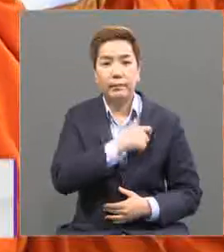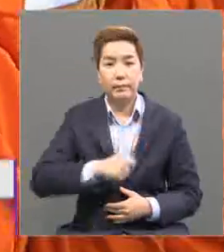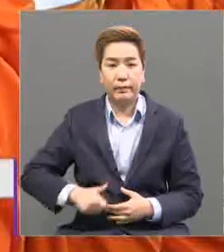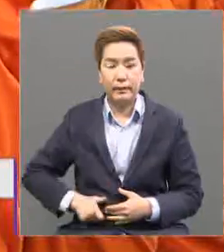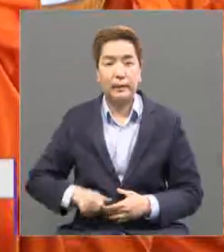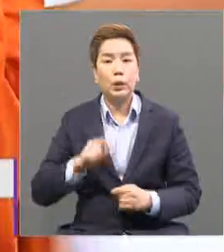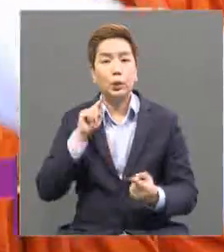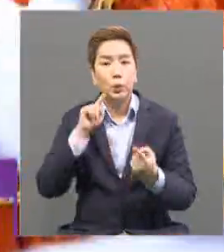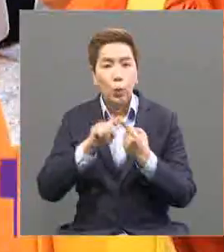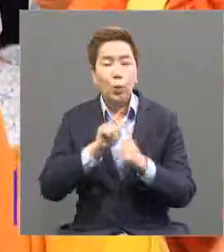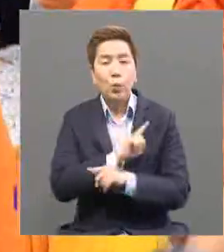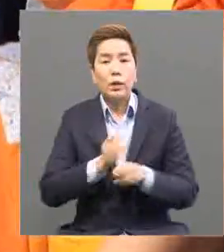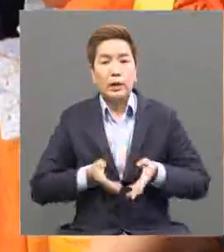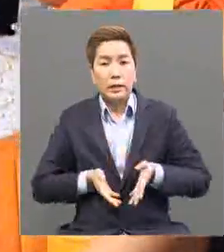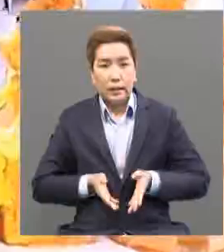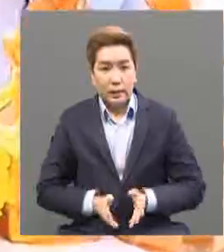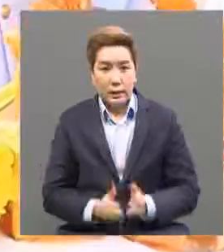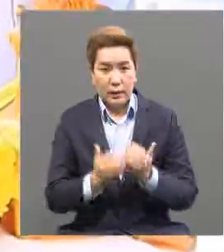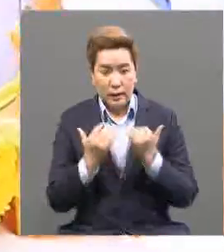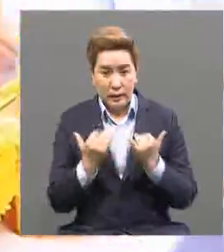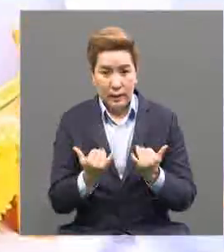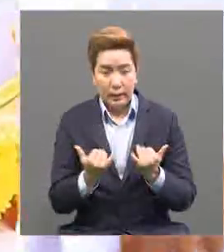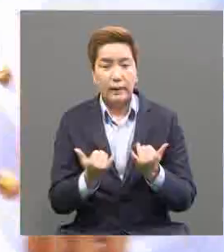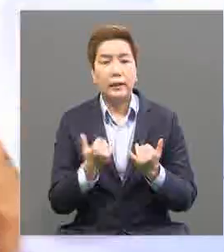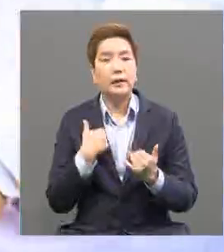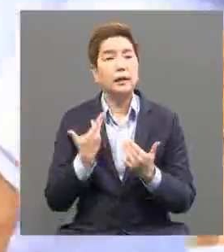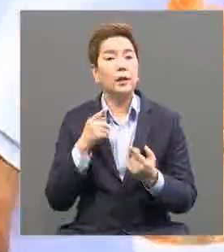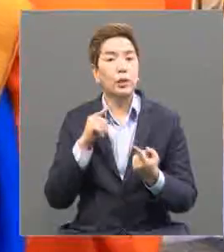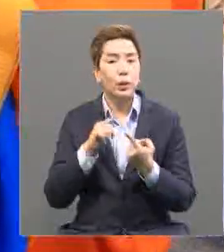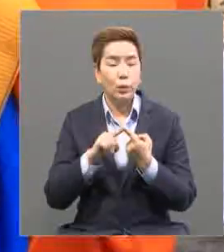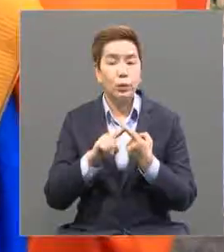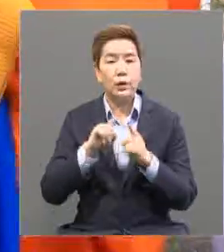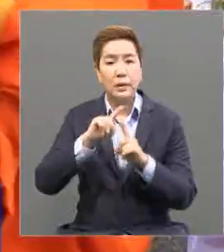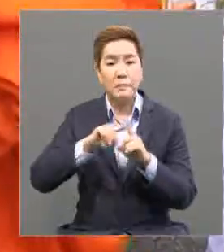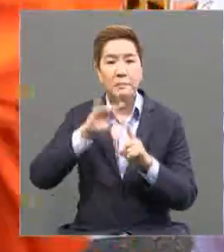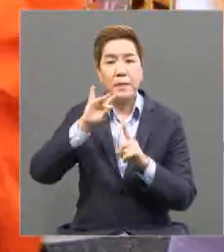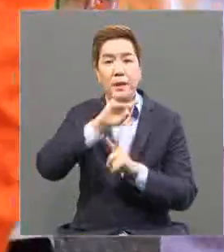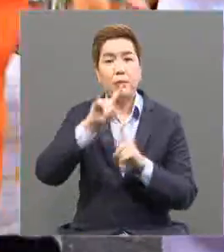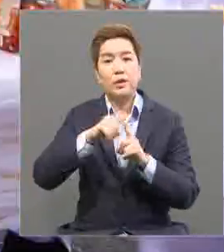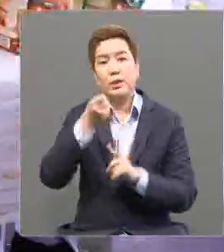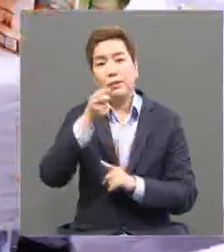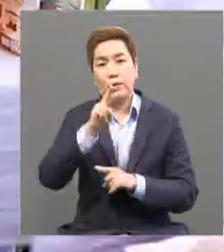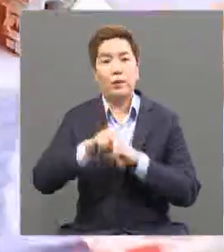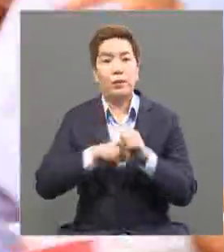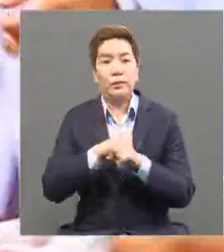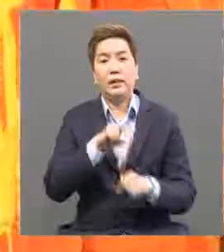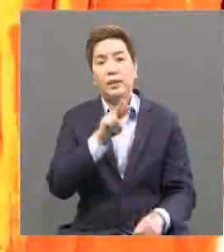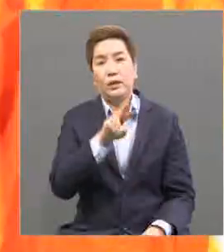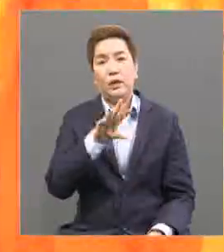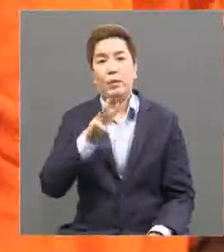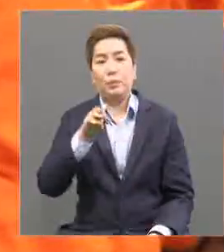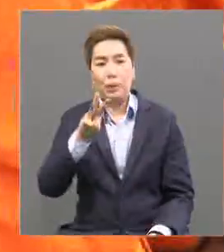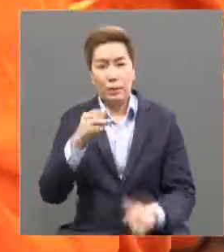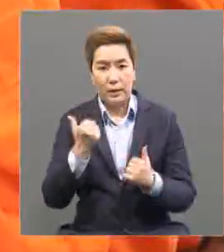สมเด็จพระนางเจ้าสิริกิติ์พระบรมราชินีนาถพระบรมราชชนนีพันปีหลวง12สิงหาคม